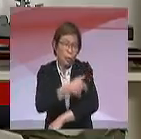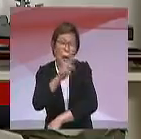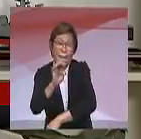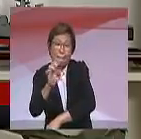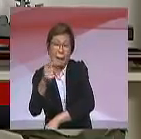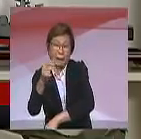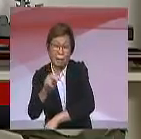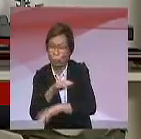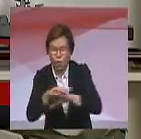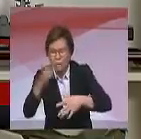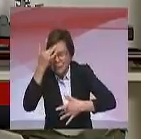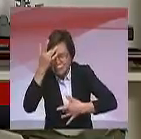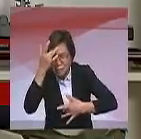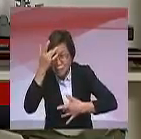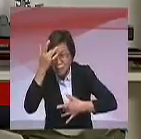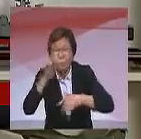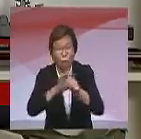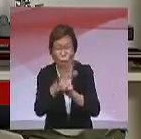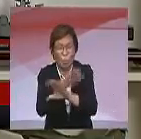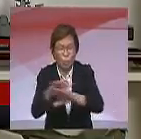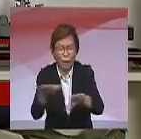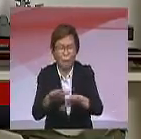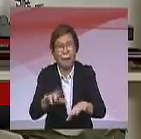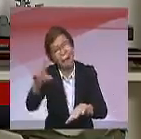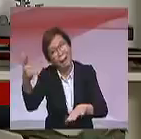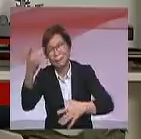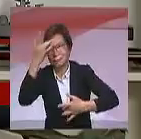Hospital Medan Angkatan Tentera Malaysia.